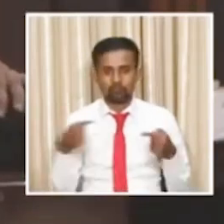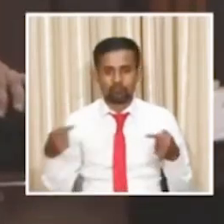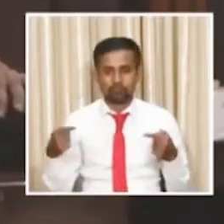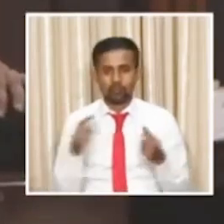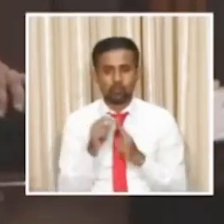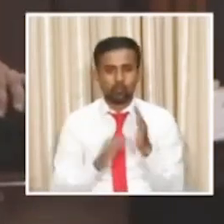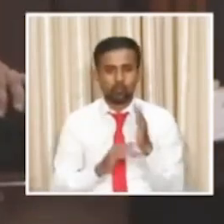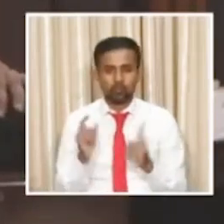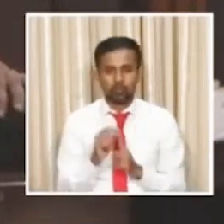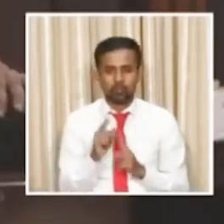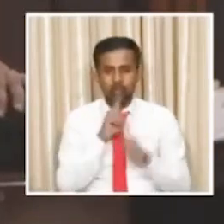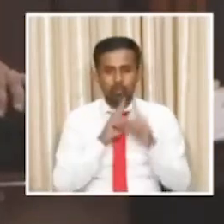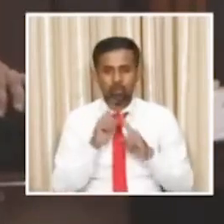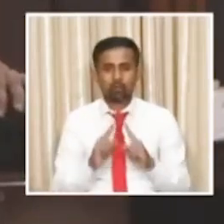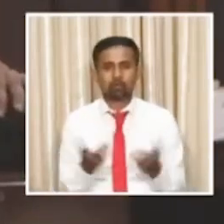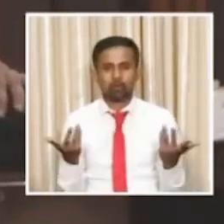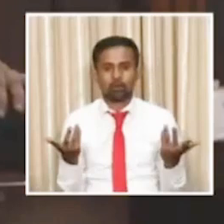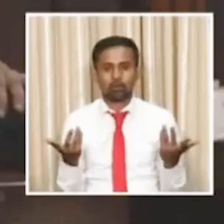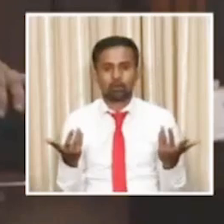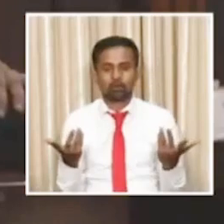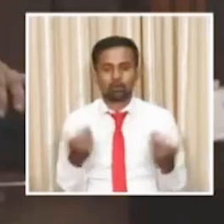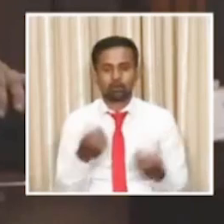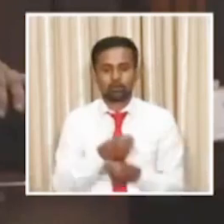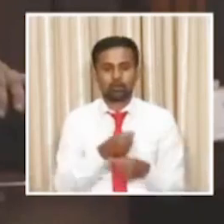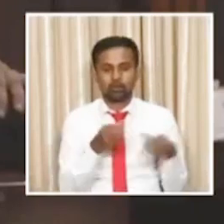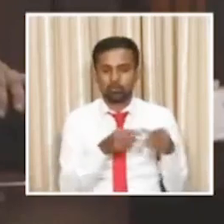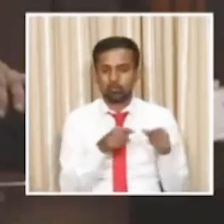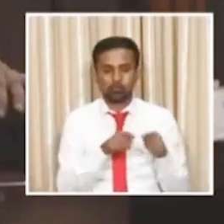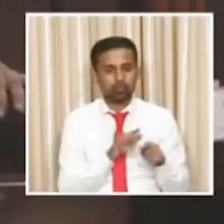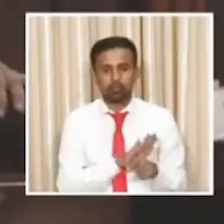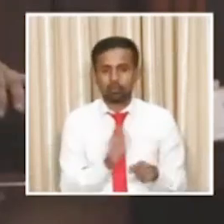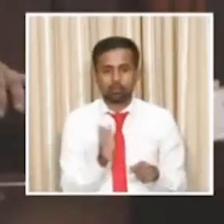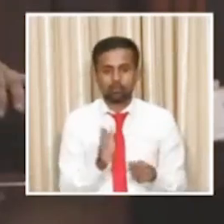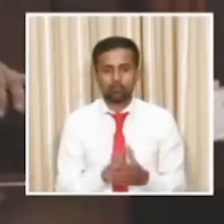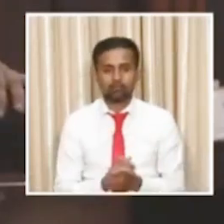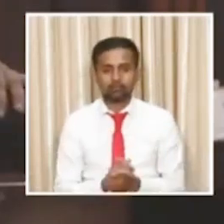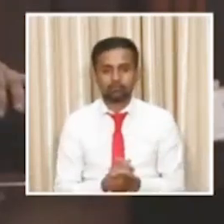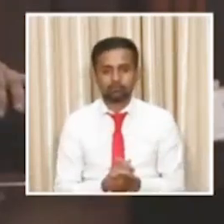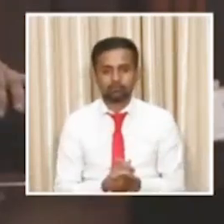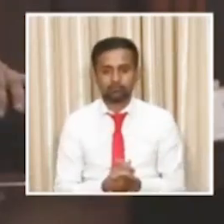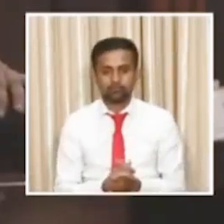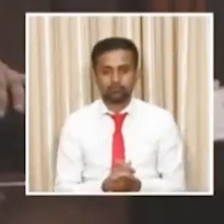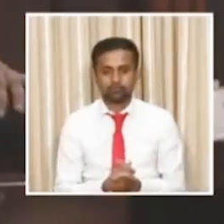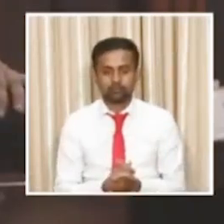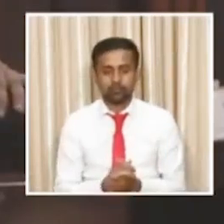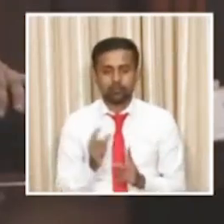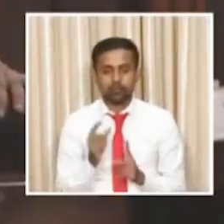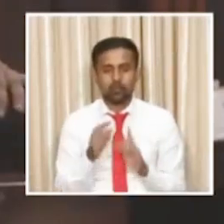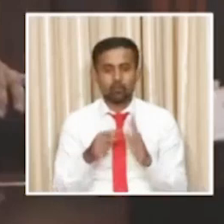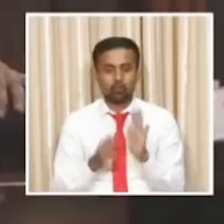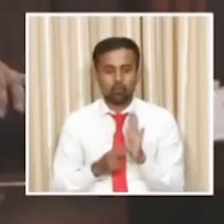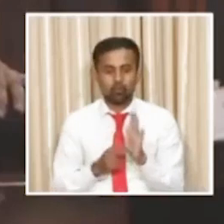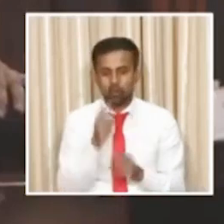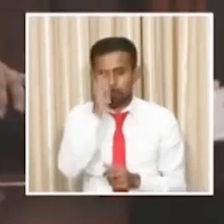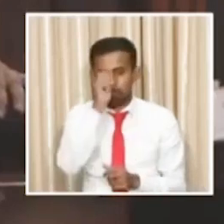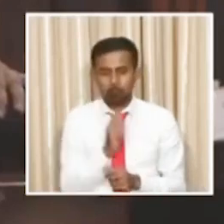அத்தோடு இன்று நாடாளுமன்றத்துக்கு வருகை தந்து உரையாற்றிவிட்டு நீதிமன்றில் முன்னிலையாகுமாறு சபாநாயகர் அறிவித்திருக்க வேண்டும்.